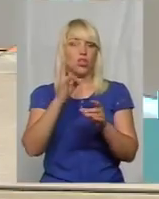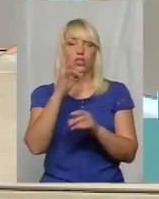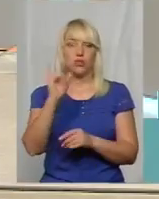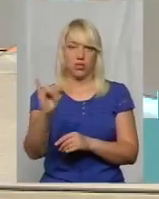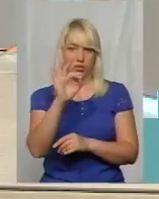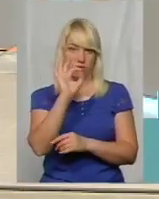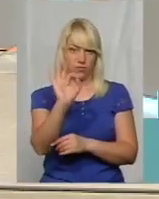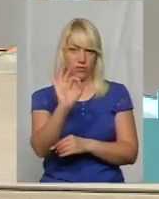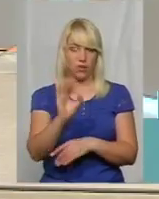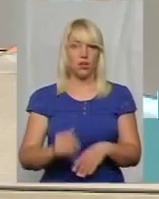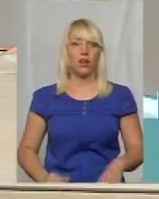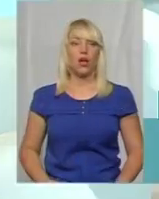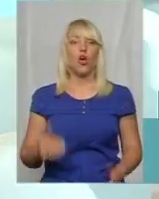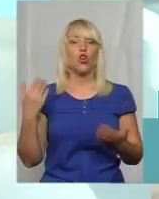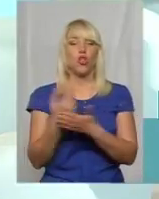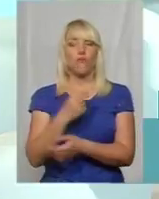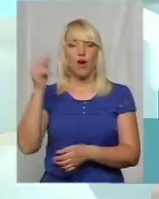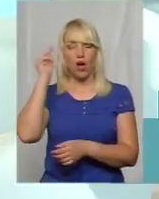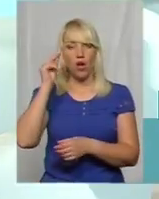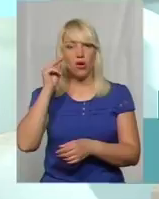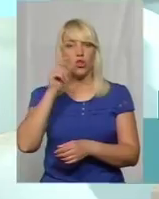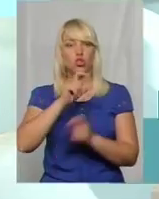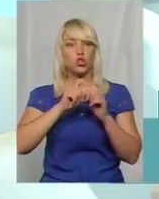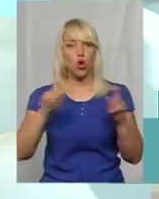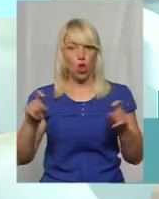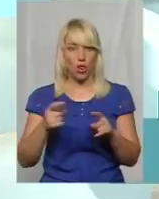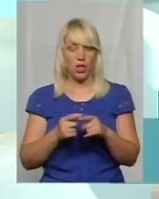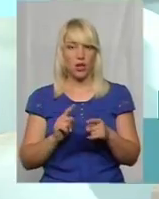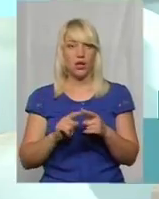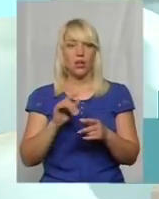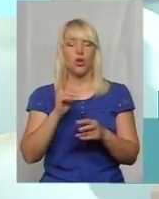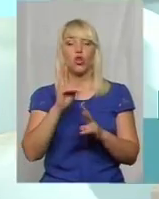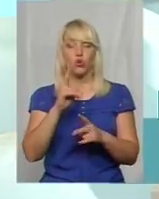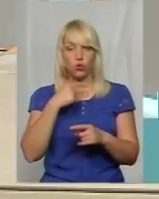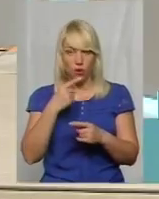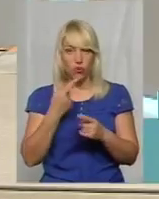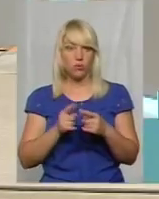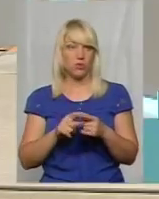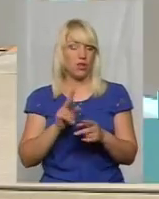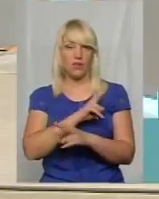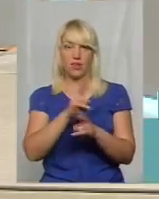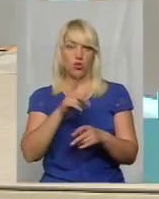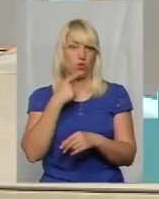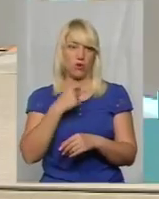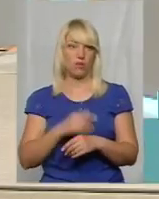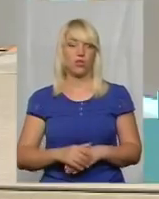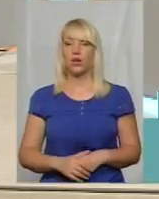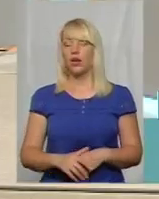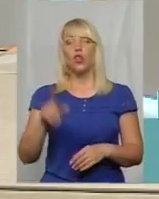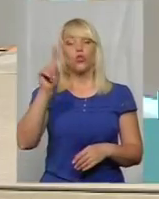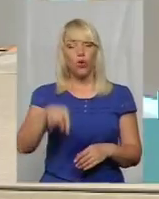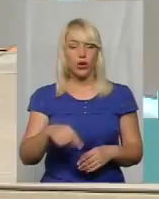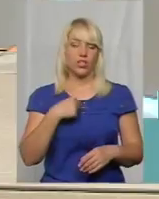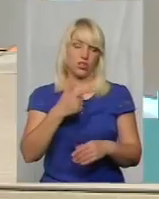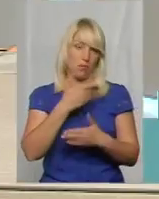Нова українська школа – це теж хороша реформа. Про неї хтось каже, про неї ніхто не каже. Ну, до речі, ми в наших ефірах не раз про це говорили, і про одне,